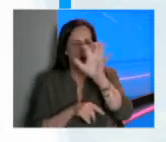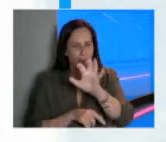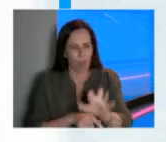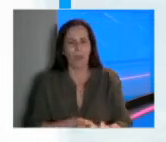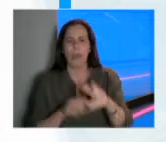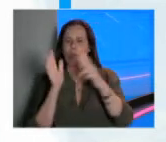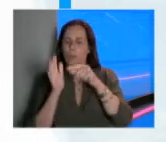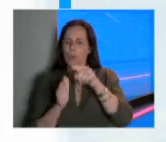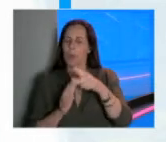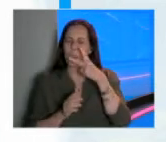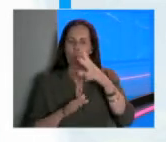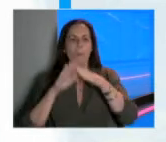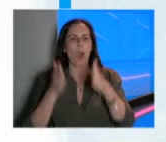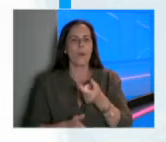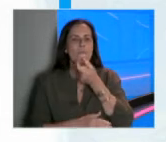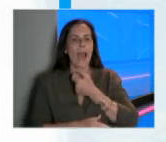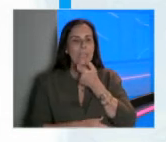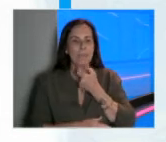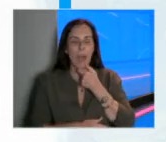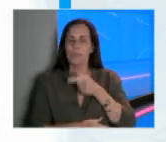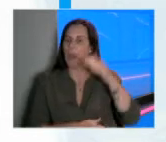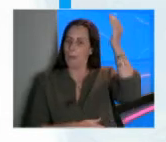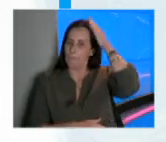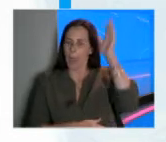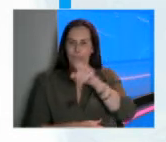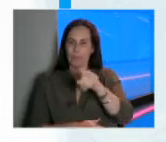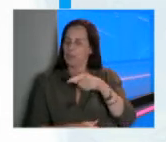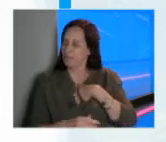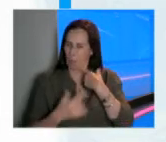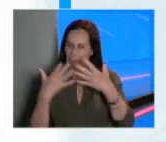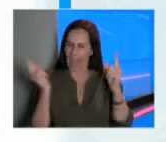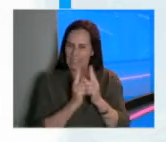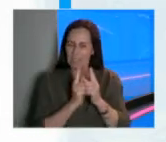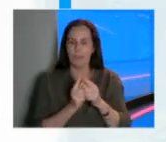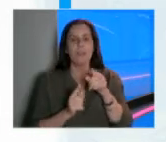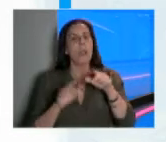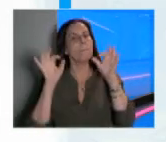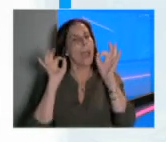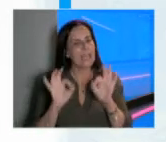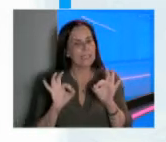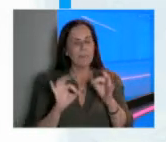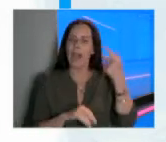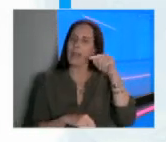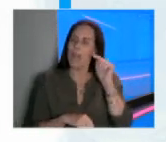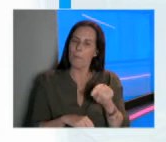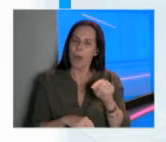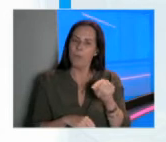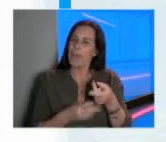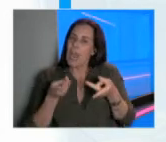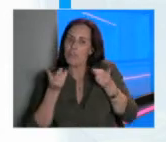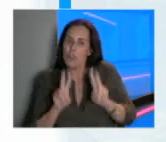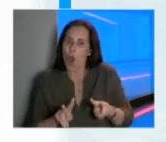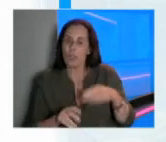מוסיף גם תמונה שלו מביקור במכון ויצמן, אומר נפתלי בנט בשרשור, אני אקצר לכם, על כך שבעצם היה כאן